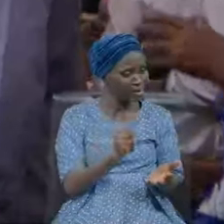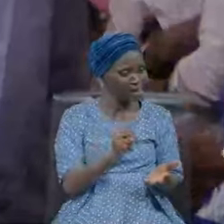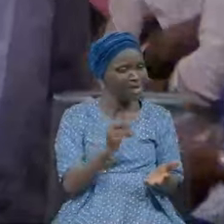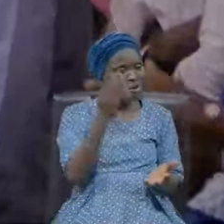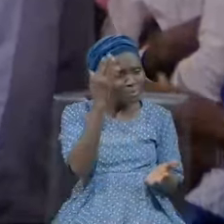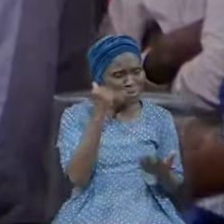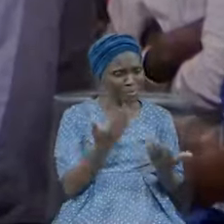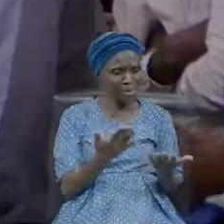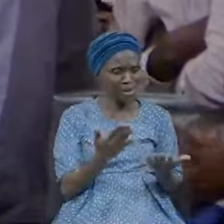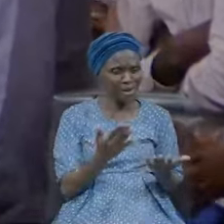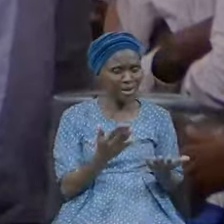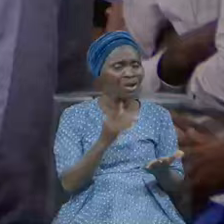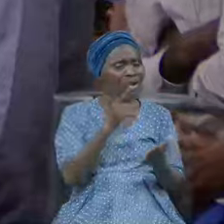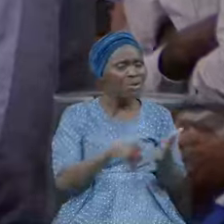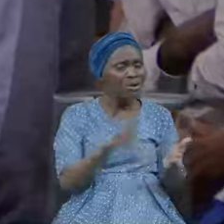je fais.